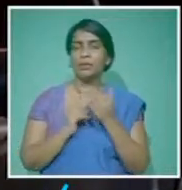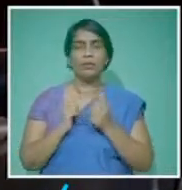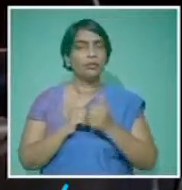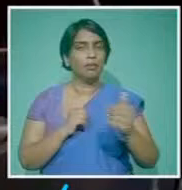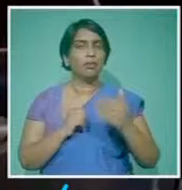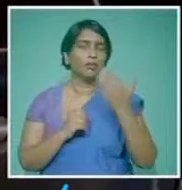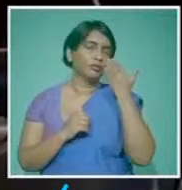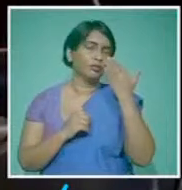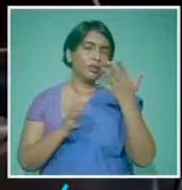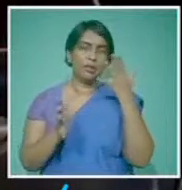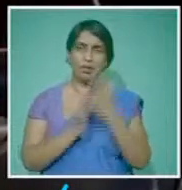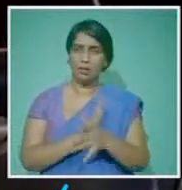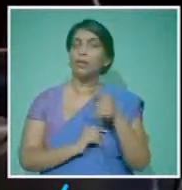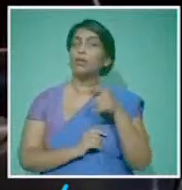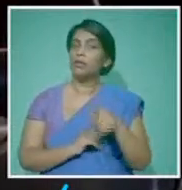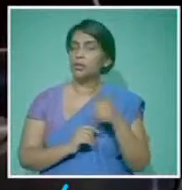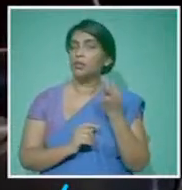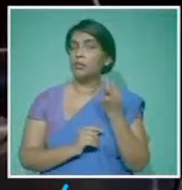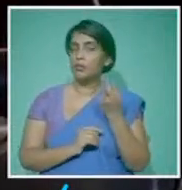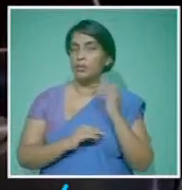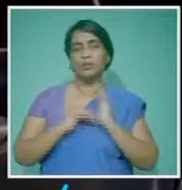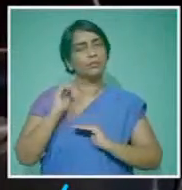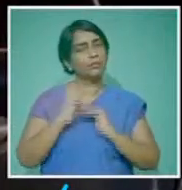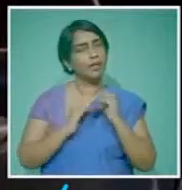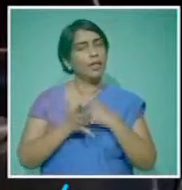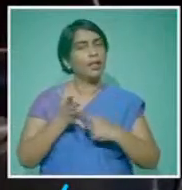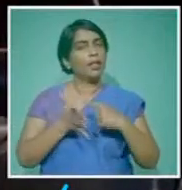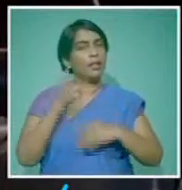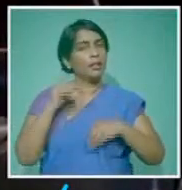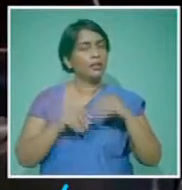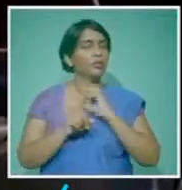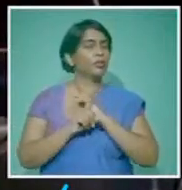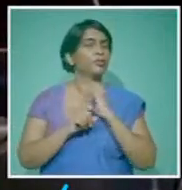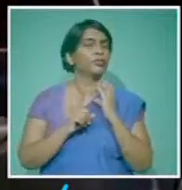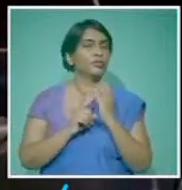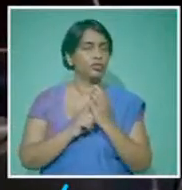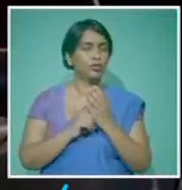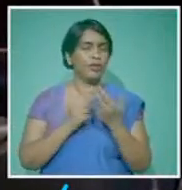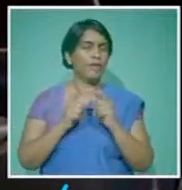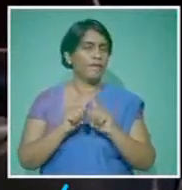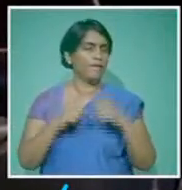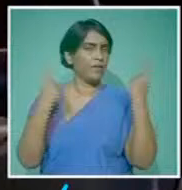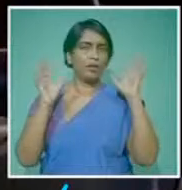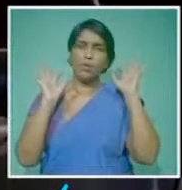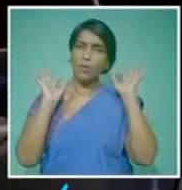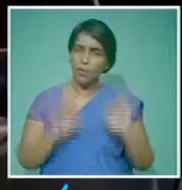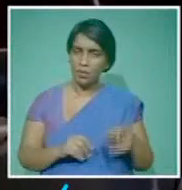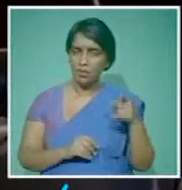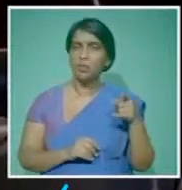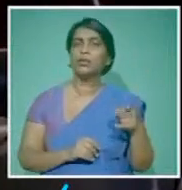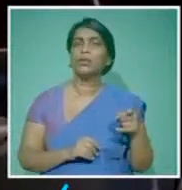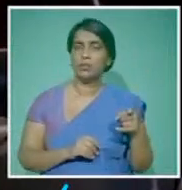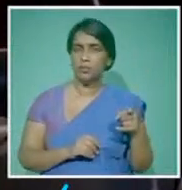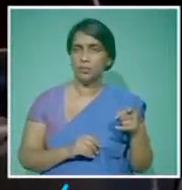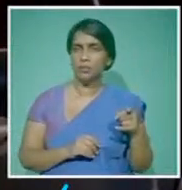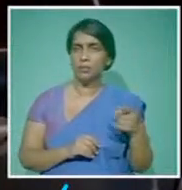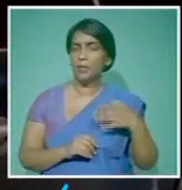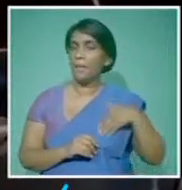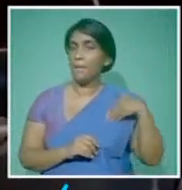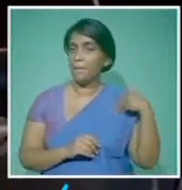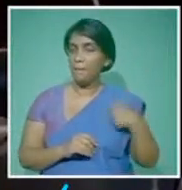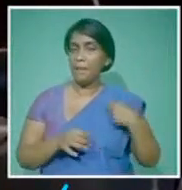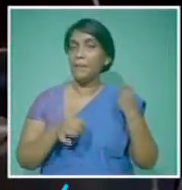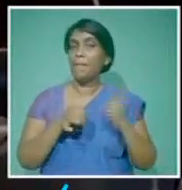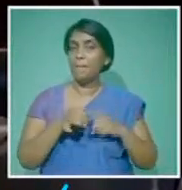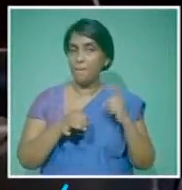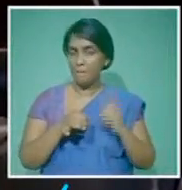පැවැත්මේම ලක්ෂණ. ඉතින් මේ ආර්ථික ක්‍රමයක් මේ දේශපාලන සංස්කෘතියත් වෙනස් නොකර ඒ මූලික ප්‍රශ්න